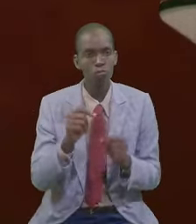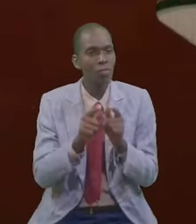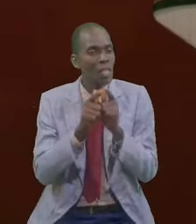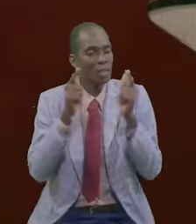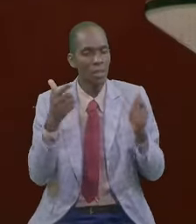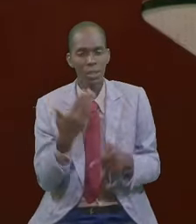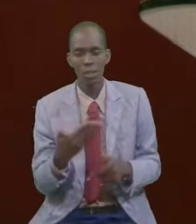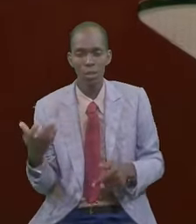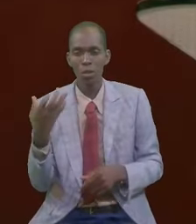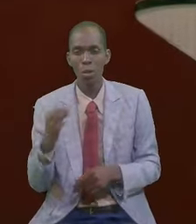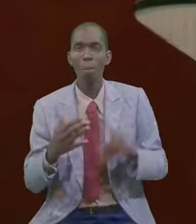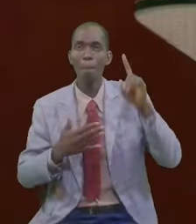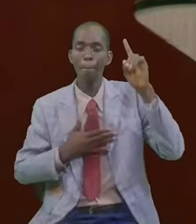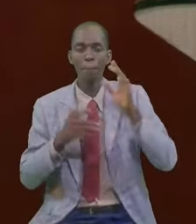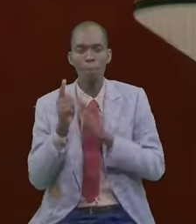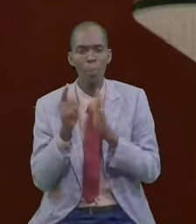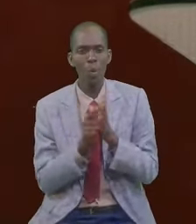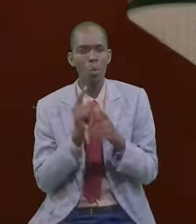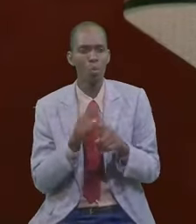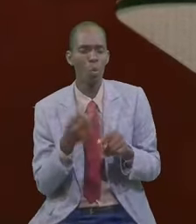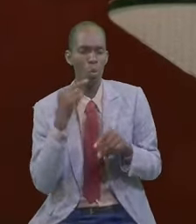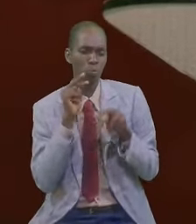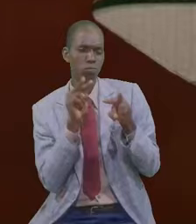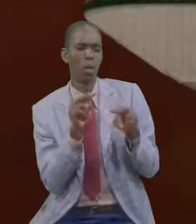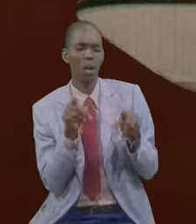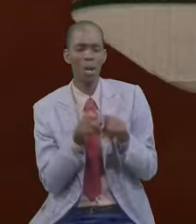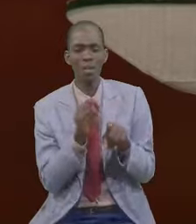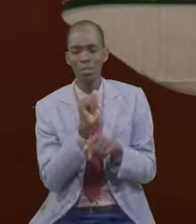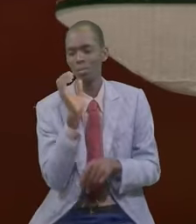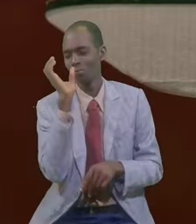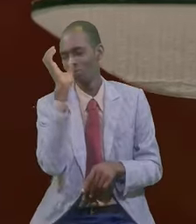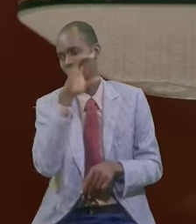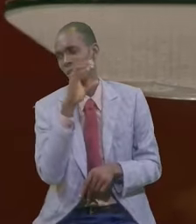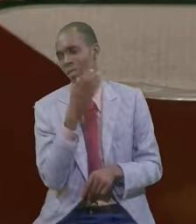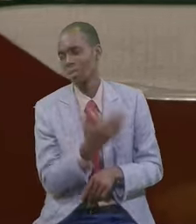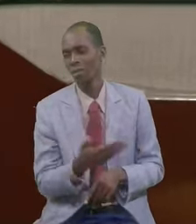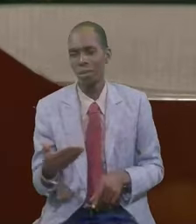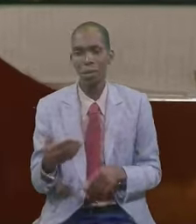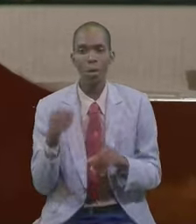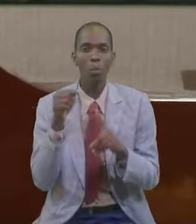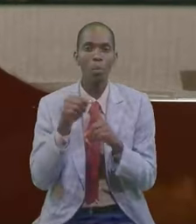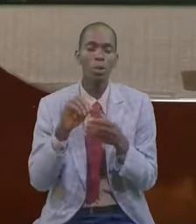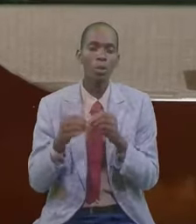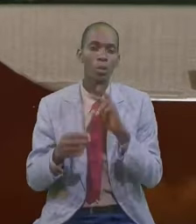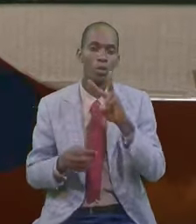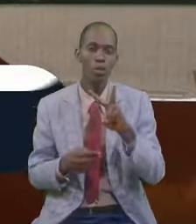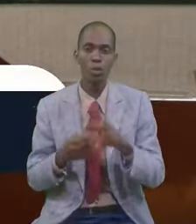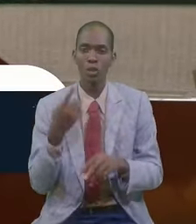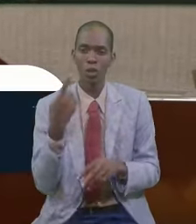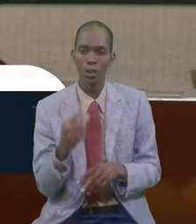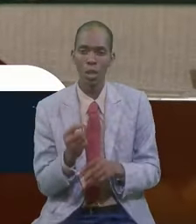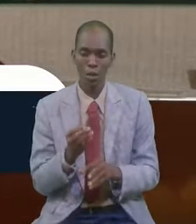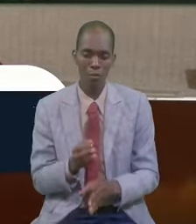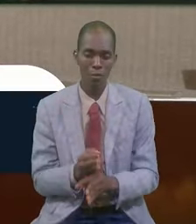chose d'étranger. Nous allons maintenant au deuxième point. Deuxième point ici. Nous allons voir ici